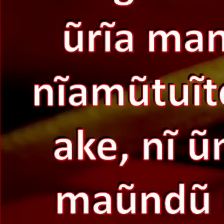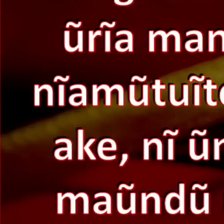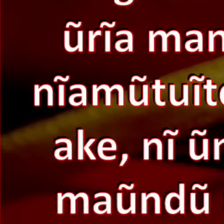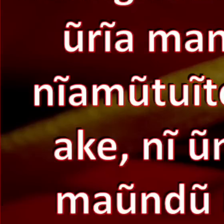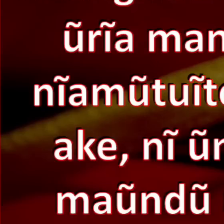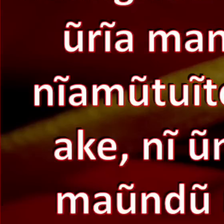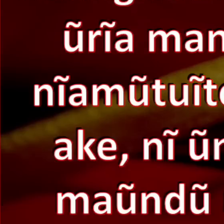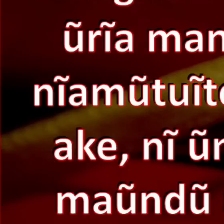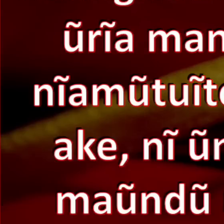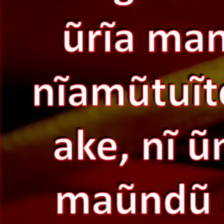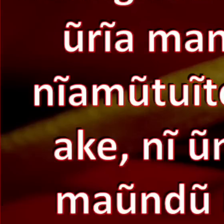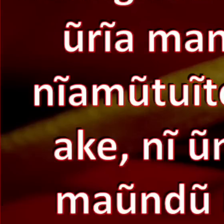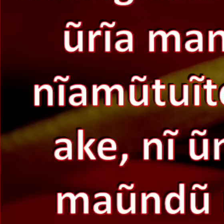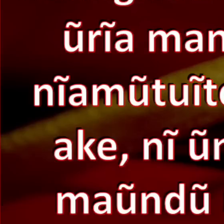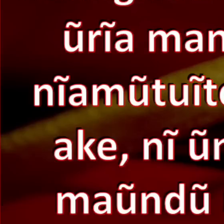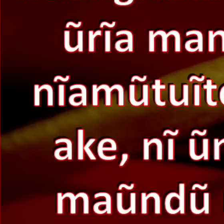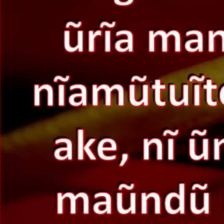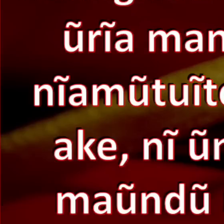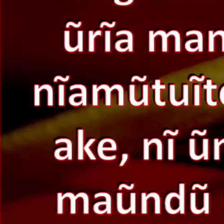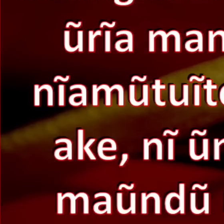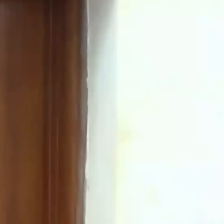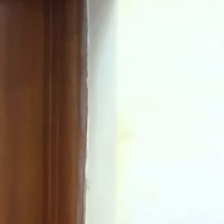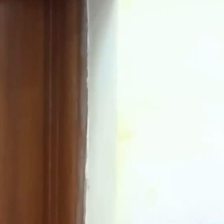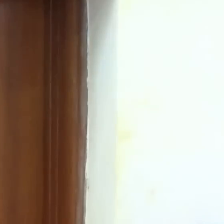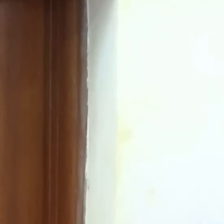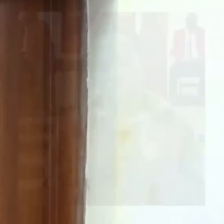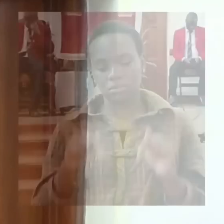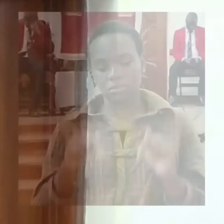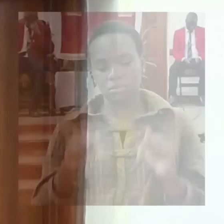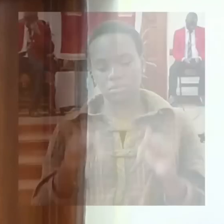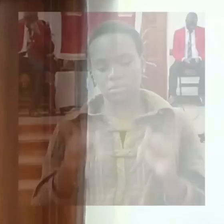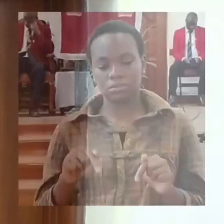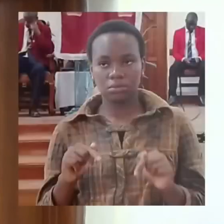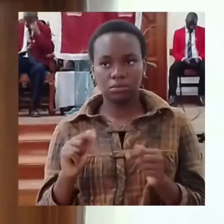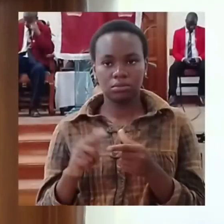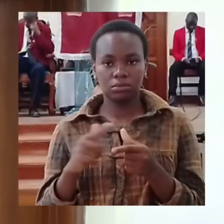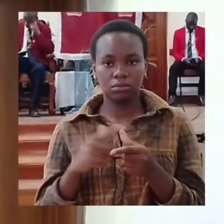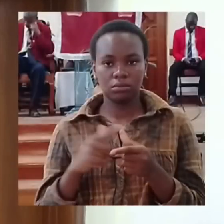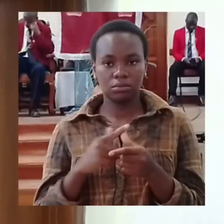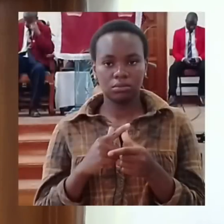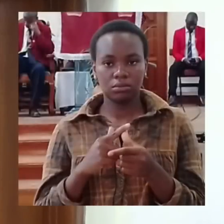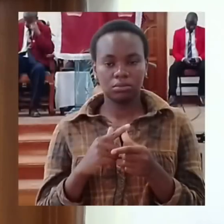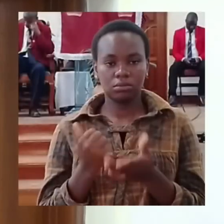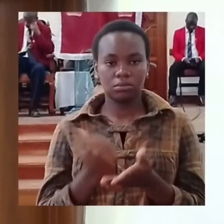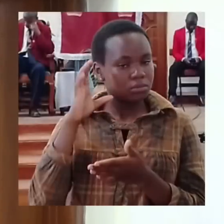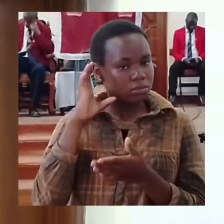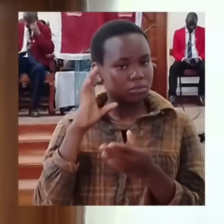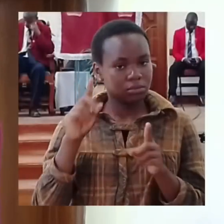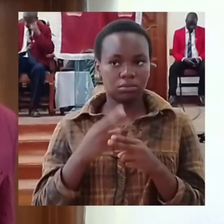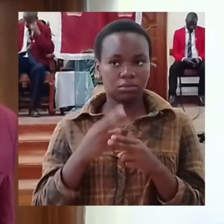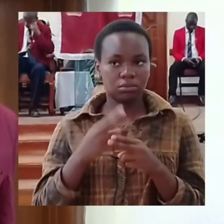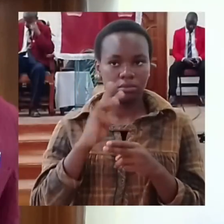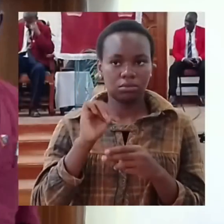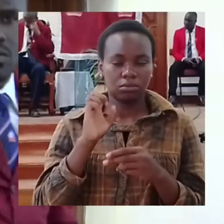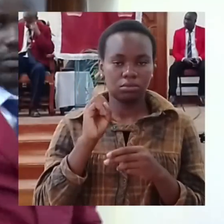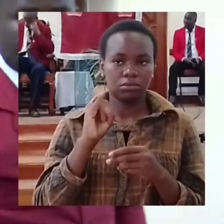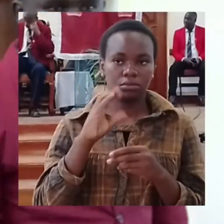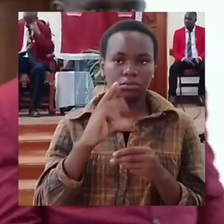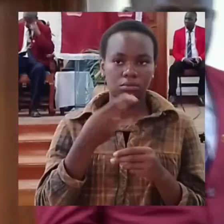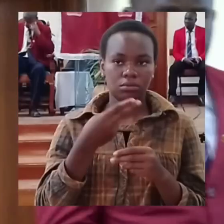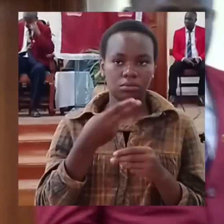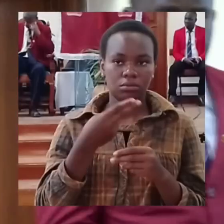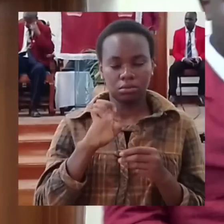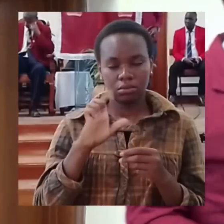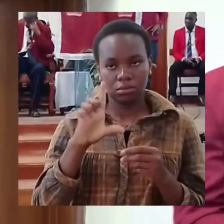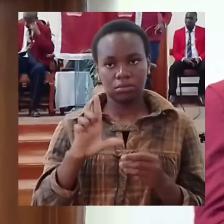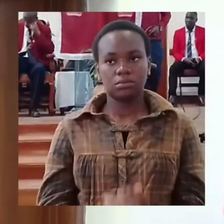marĩa Jehova agwathire. Kĩu nĩkĩo kiugo kĩa Ngai. Ngai atũteithie tũgĩthikĩrĩria. Njĩtagwo Michael Ngatia, ndĩ mũhonoku Jesũ nĩ Mwathani.